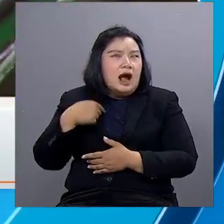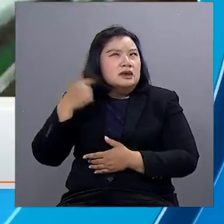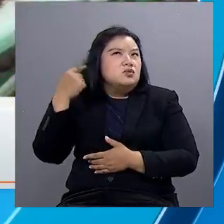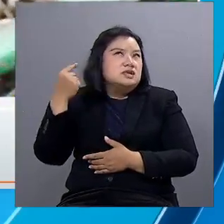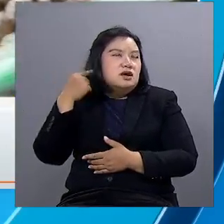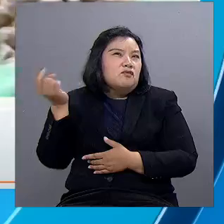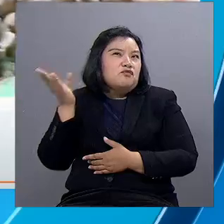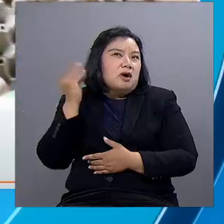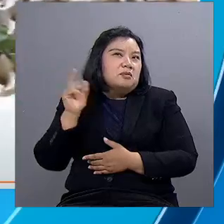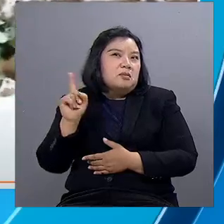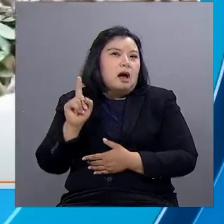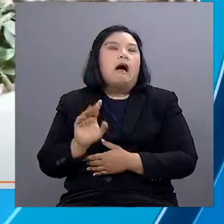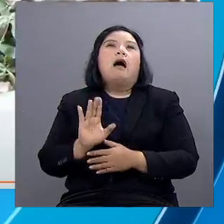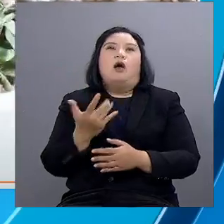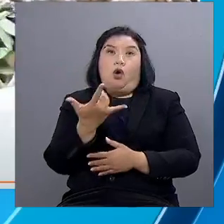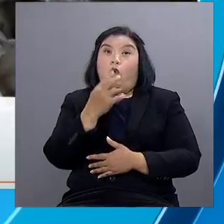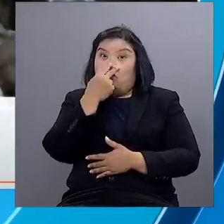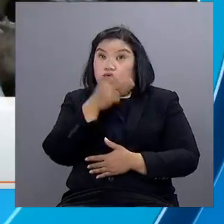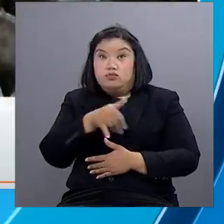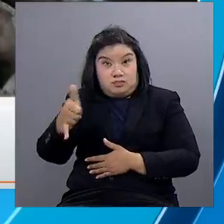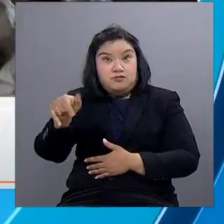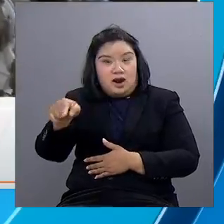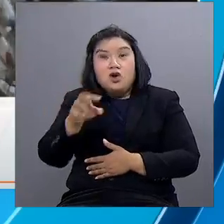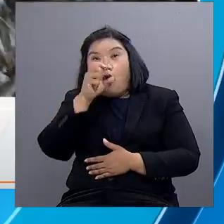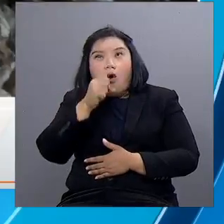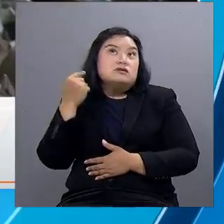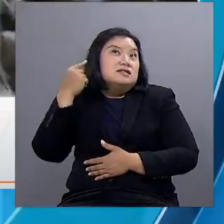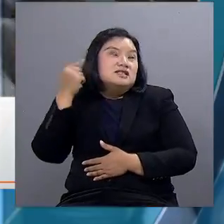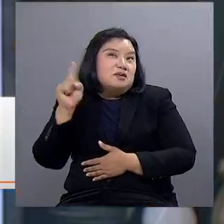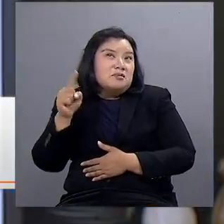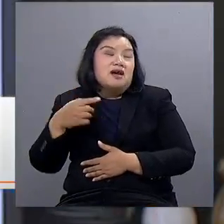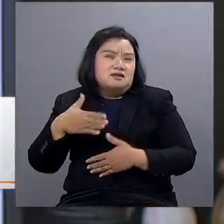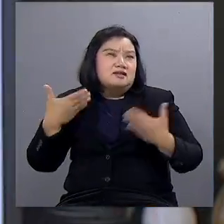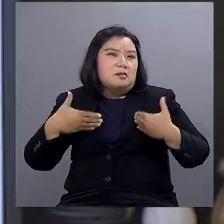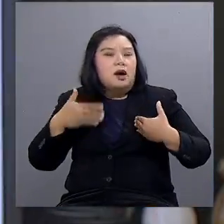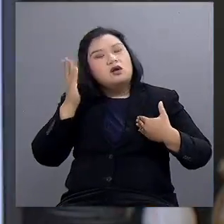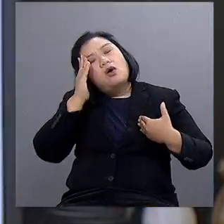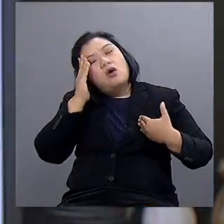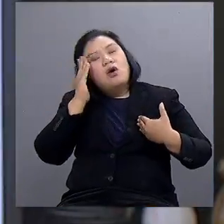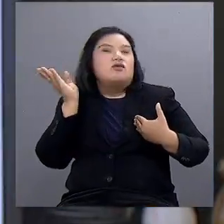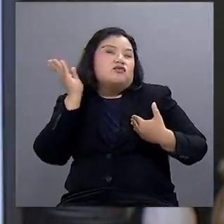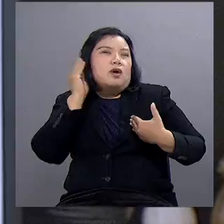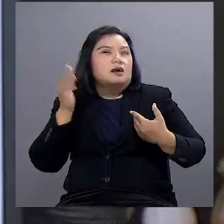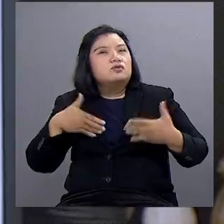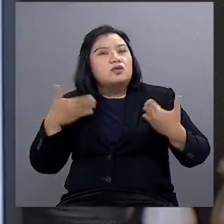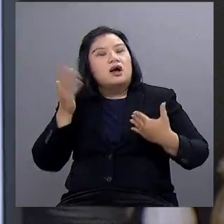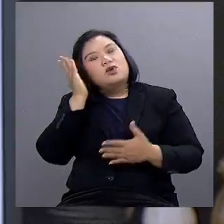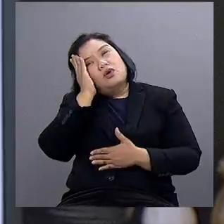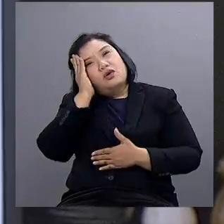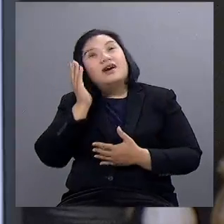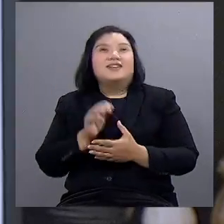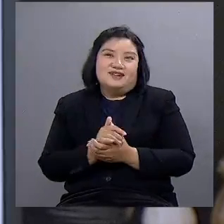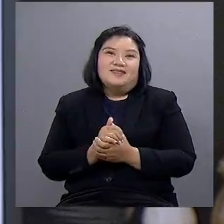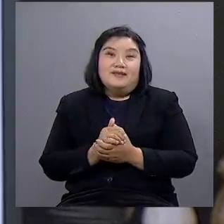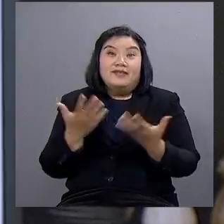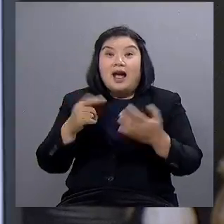ทีมงานก็ส่งคุณต๊อบไปลองถ่ายทำสกู๊ปดูนะ น่าจะหลับสบายหลับสบายนะครับอ่ะ ใครที่มีพื้นที่อยู่นะครับต้องบอกเลยนะว่าแม